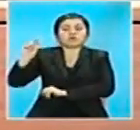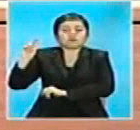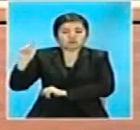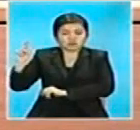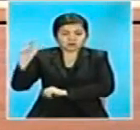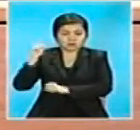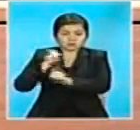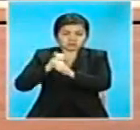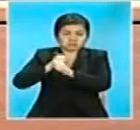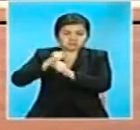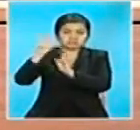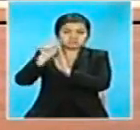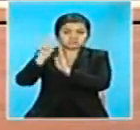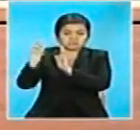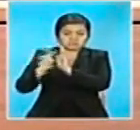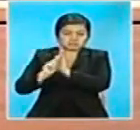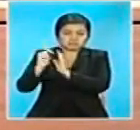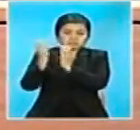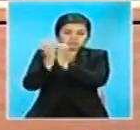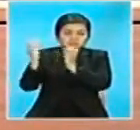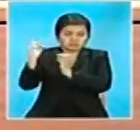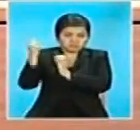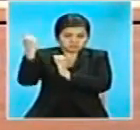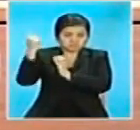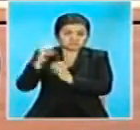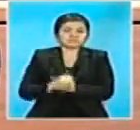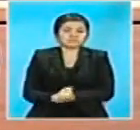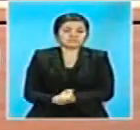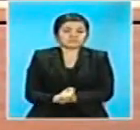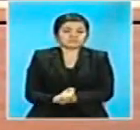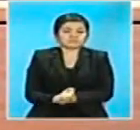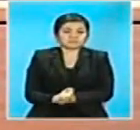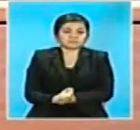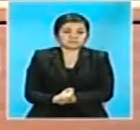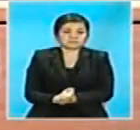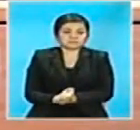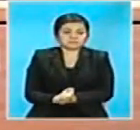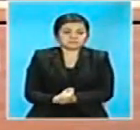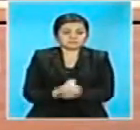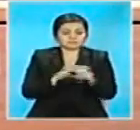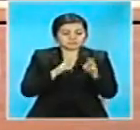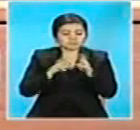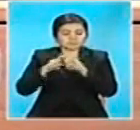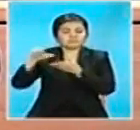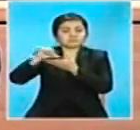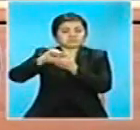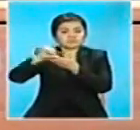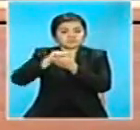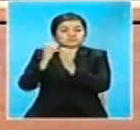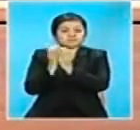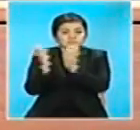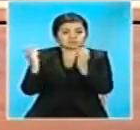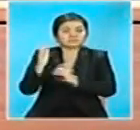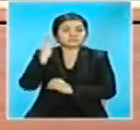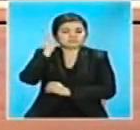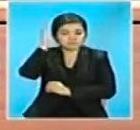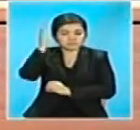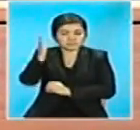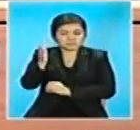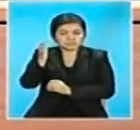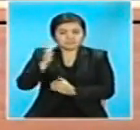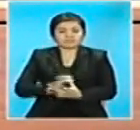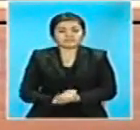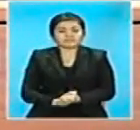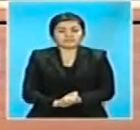ในโอกาสข้างหน้าเนี่ยนะครับจะได้รับข้อมูลนี้ไปสู่แนวทางในการแก้ไขในอนาคตต่อไปนะ